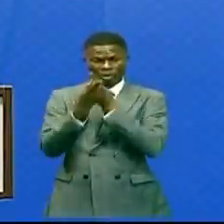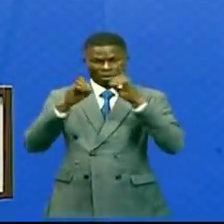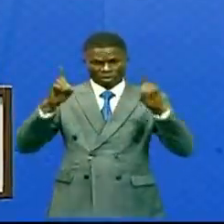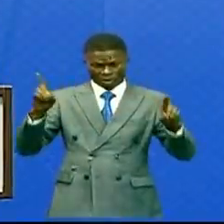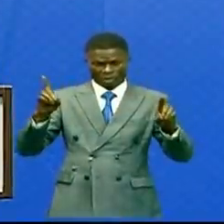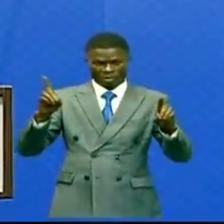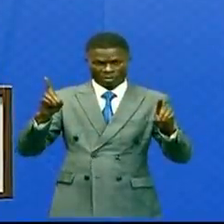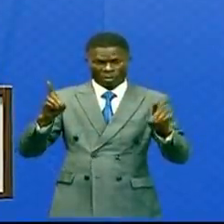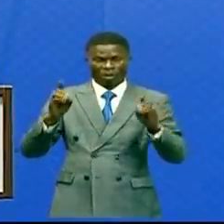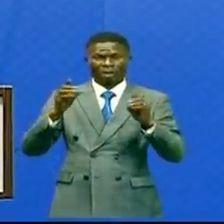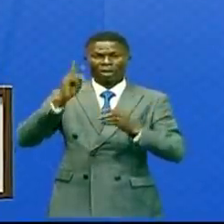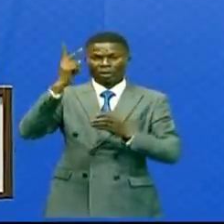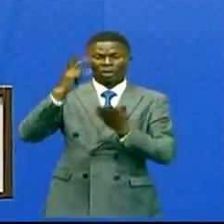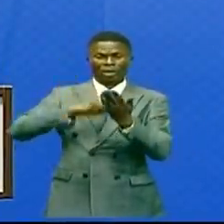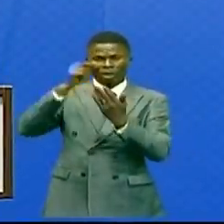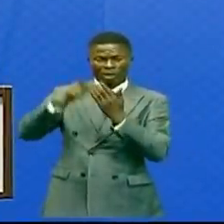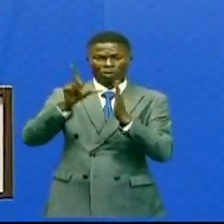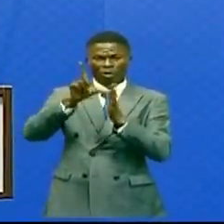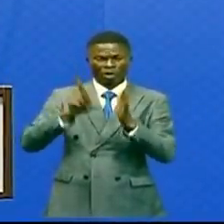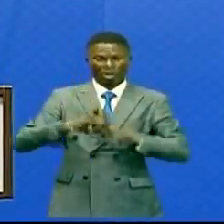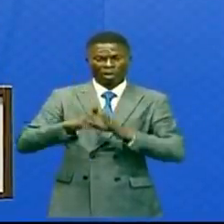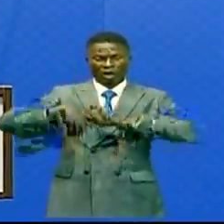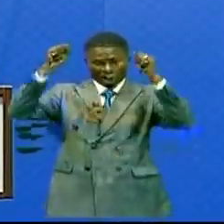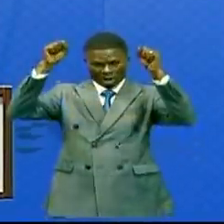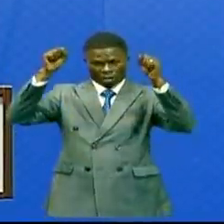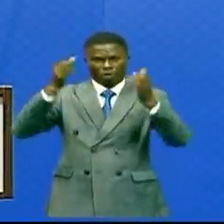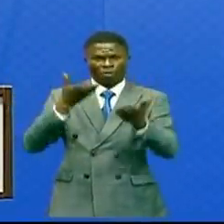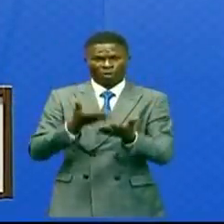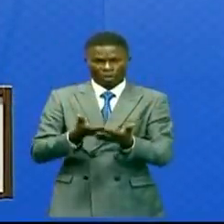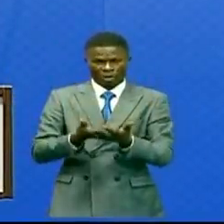délibération, ces deux projets de loi ont été adoptés.